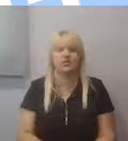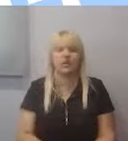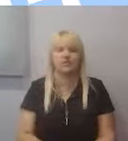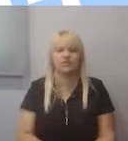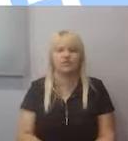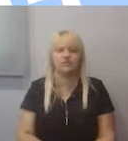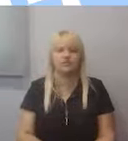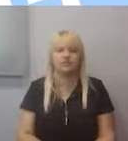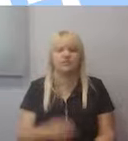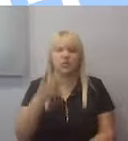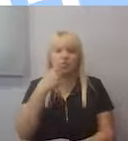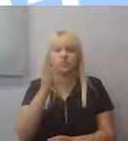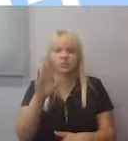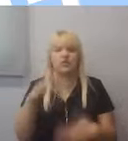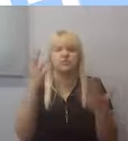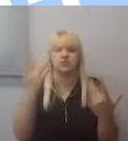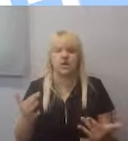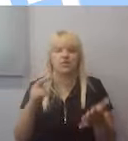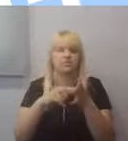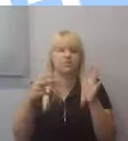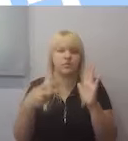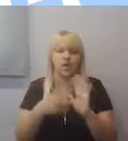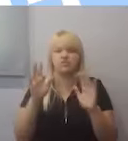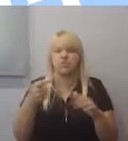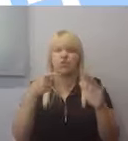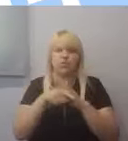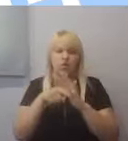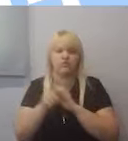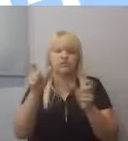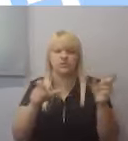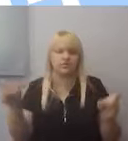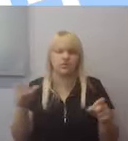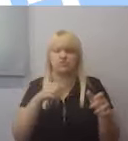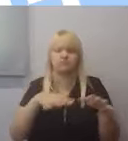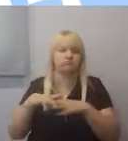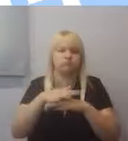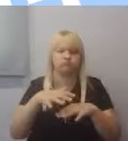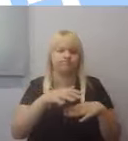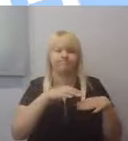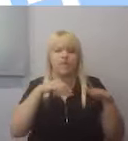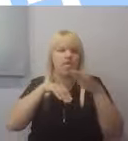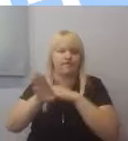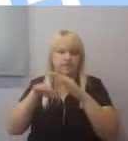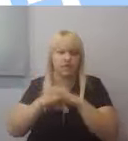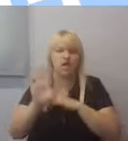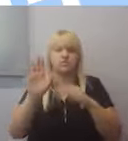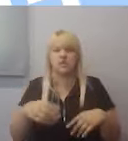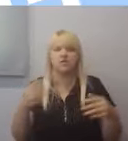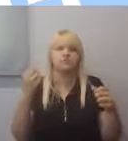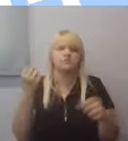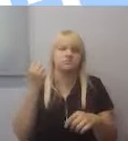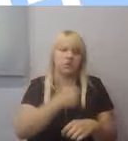pasākuma plānu par kontrolētu masveida iedzīvotāju evakuāciju un pārvietošanu militār iebrukuma vai ko katastrofas